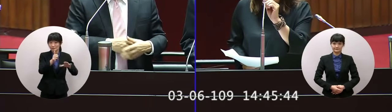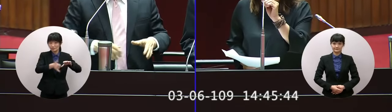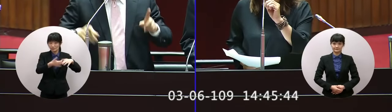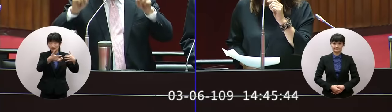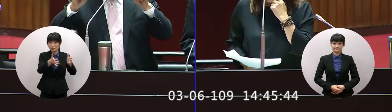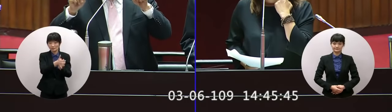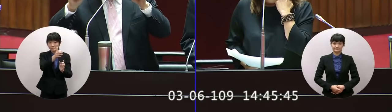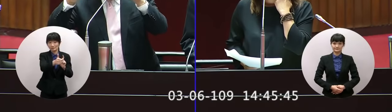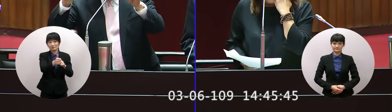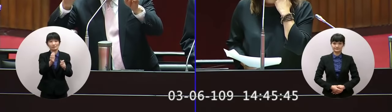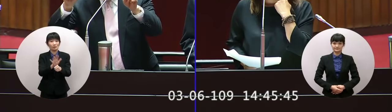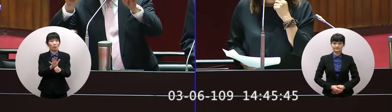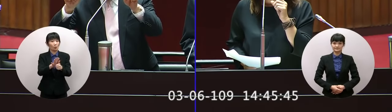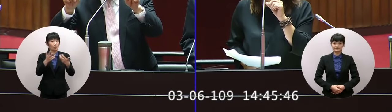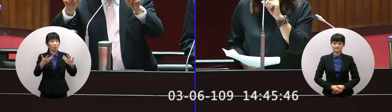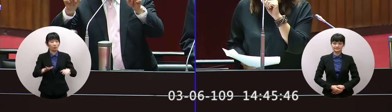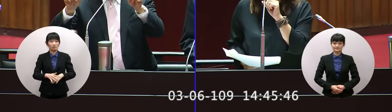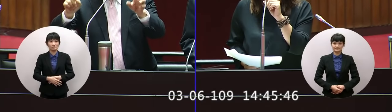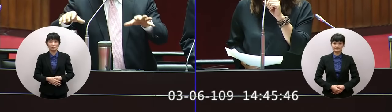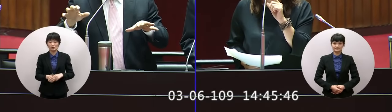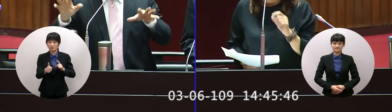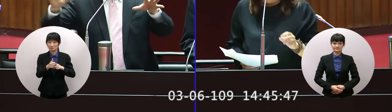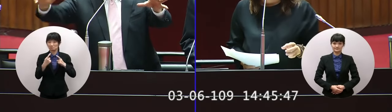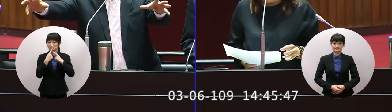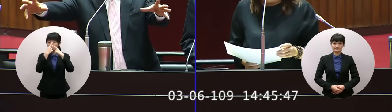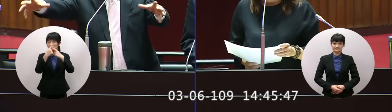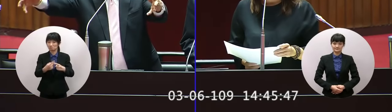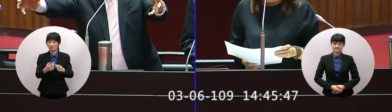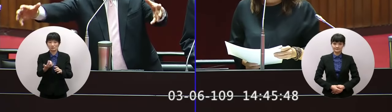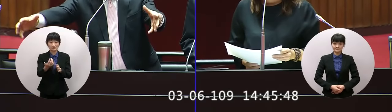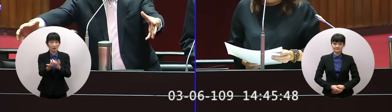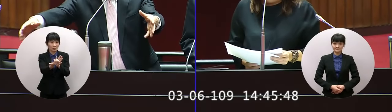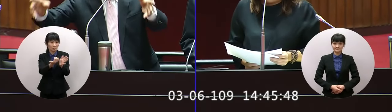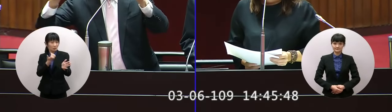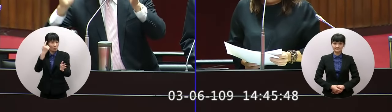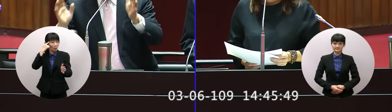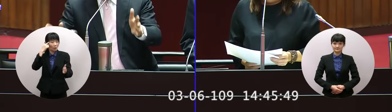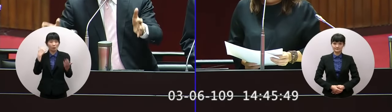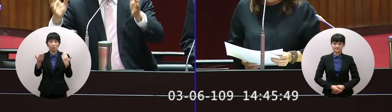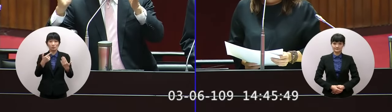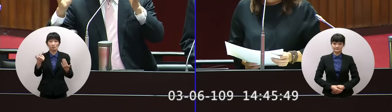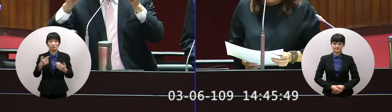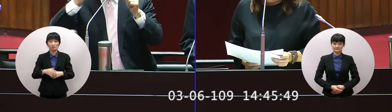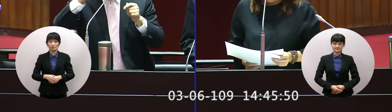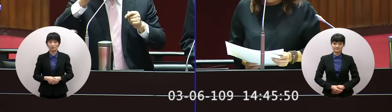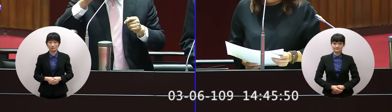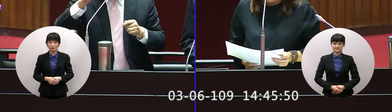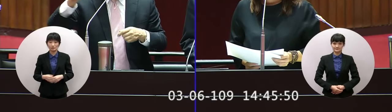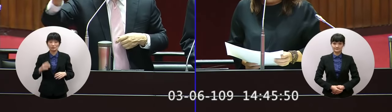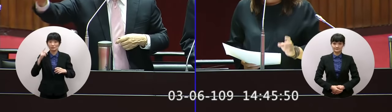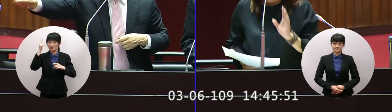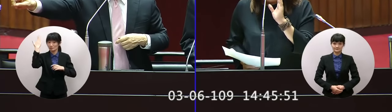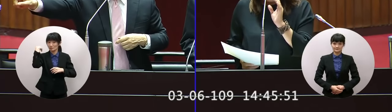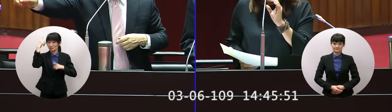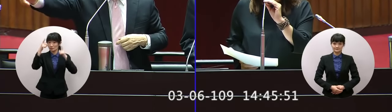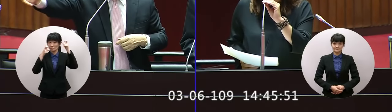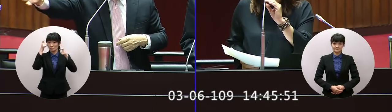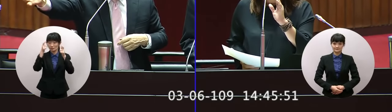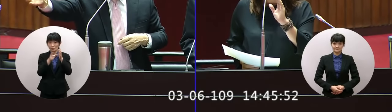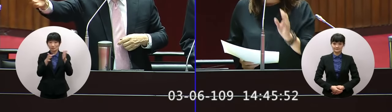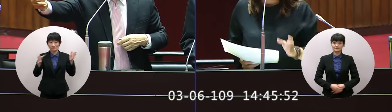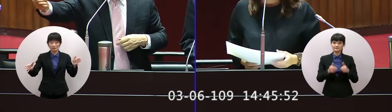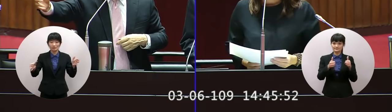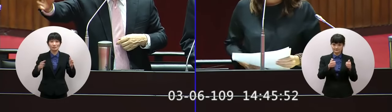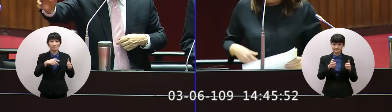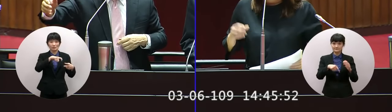部长，他意见于先，所以很早，不但大量的从过年就拜托厂